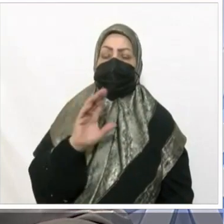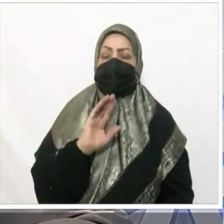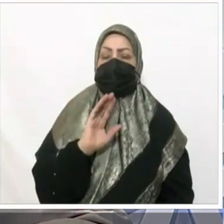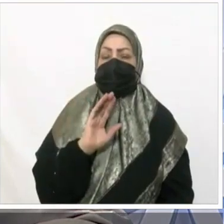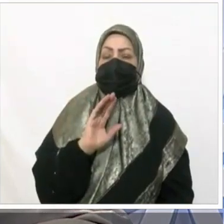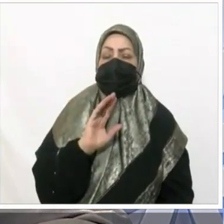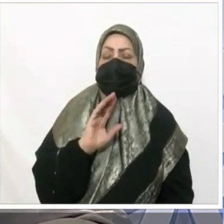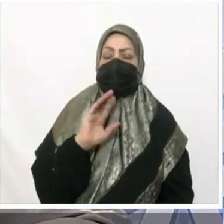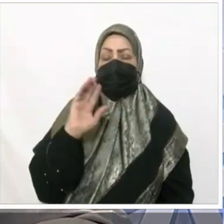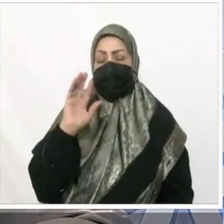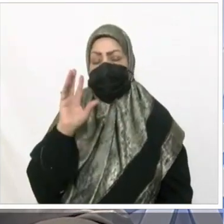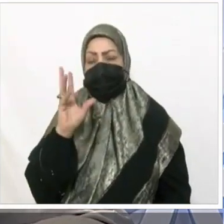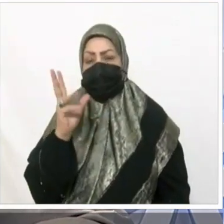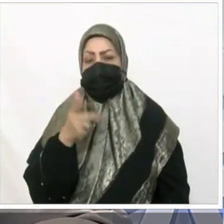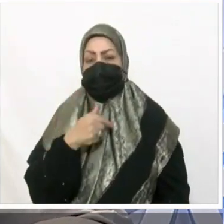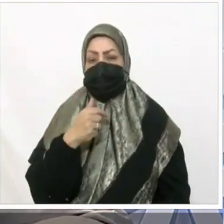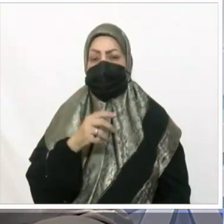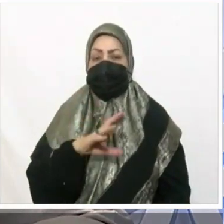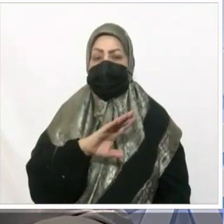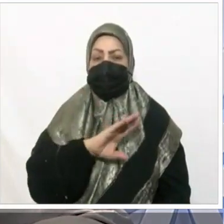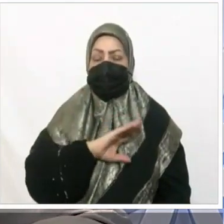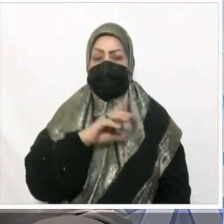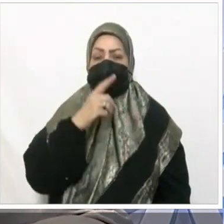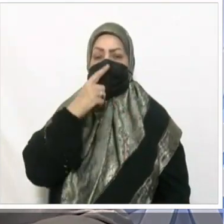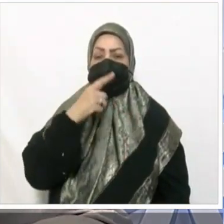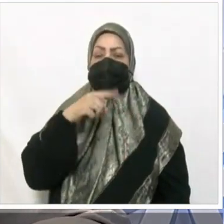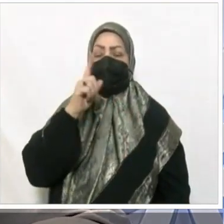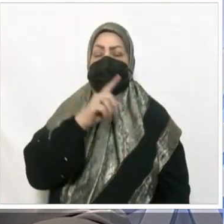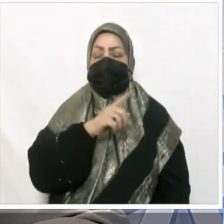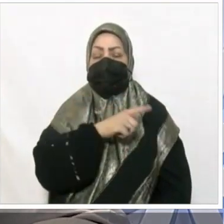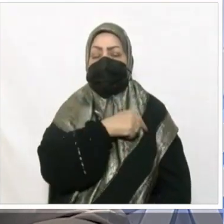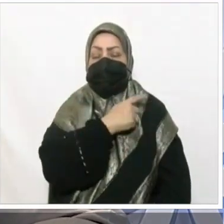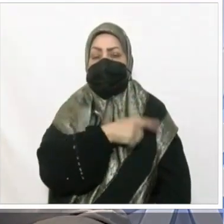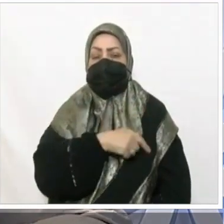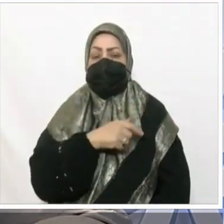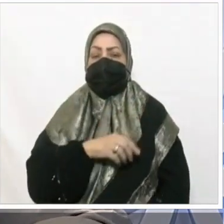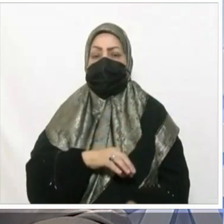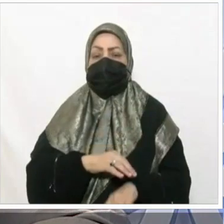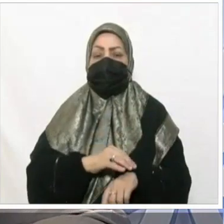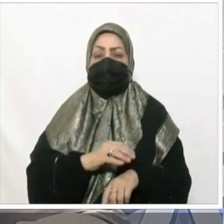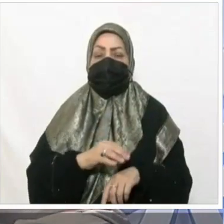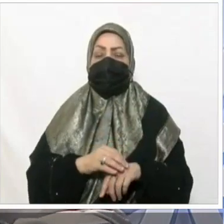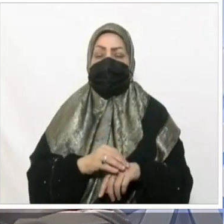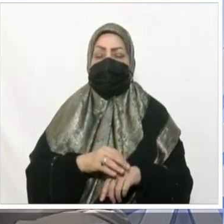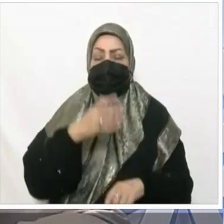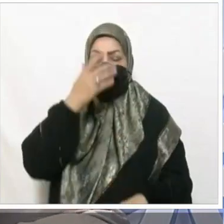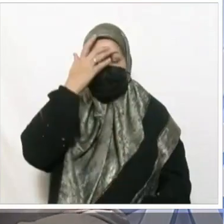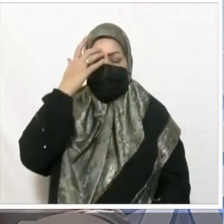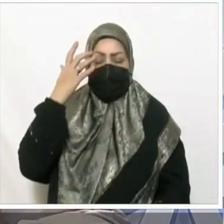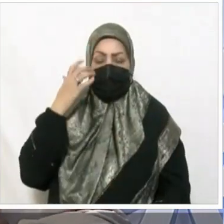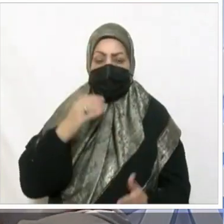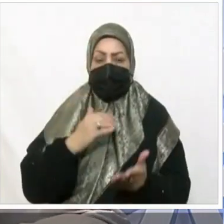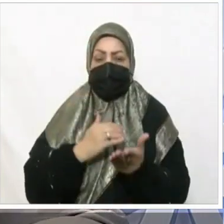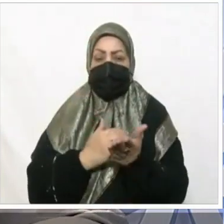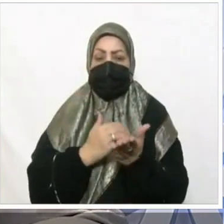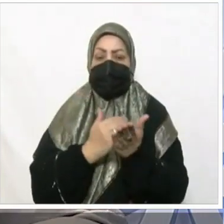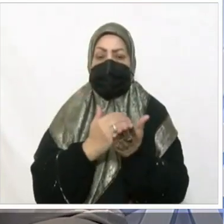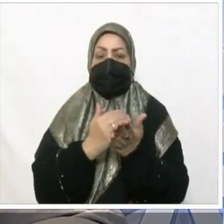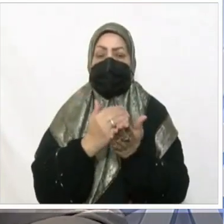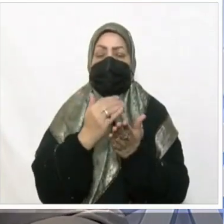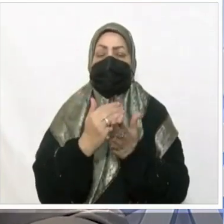والأئمة، يعلم حينئذ أن أحاديث النبي صلى الله عليه وسلم لا يعارض بعضها بعضا،